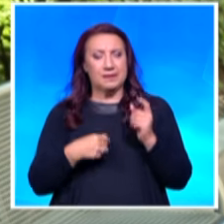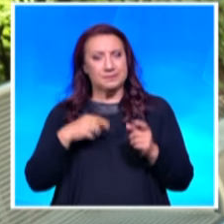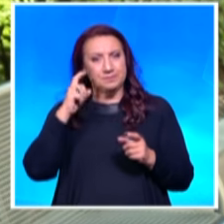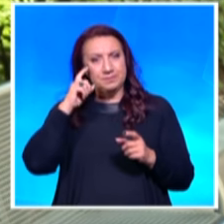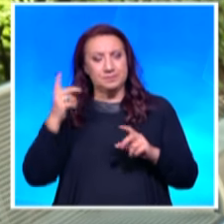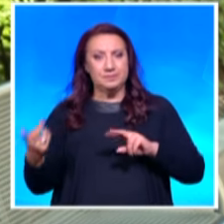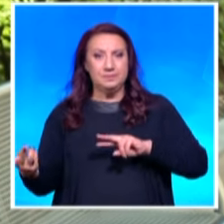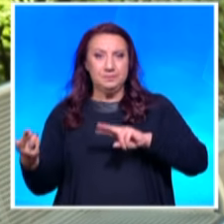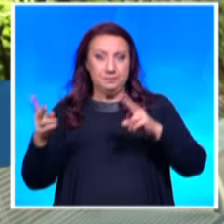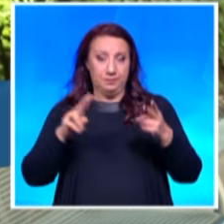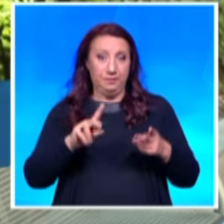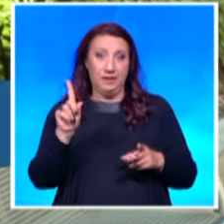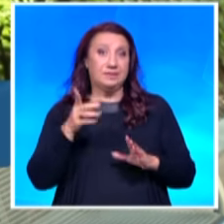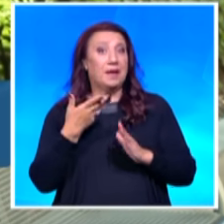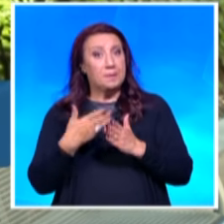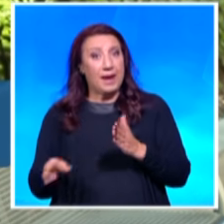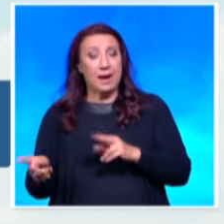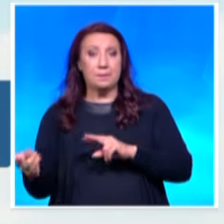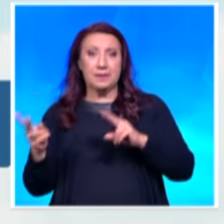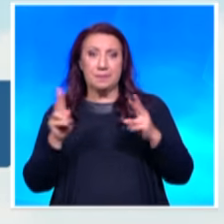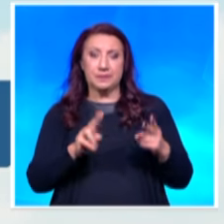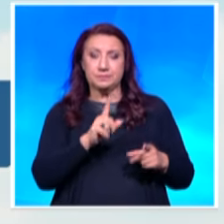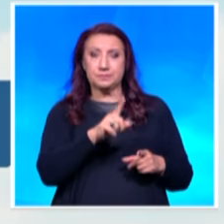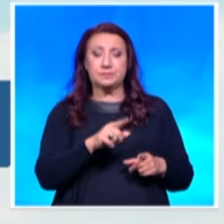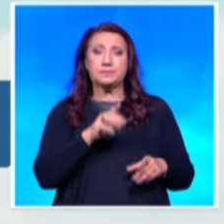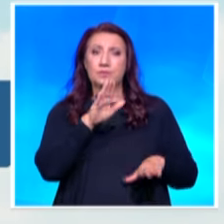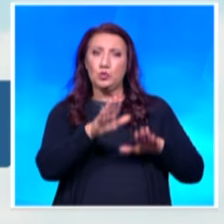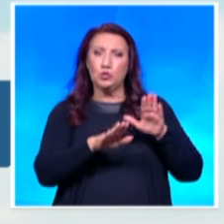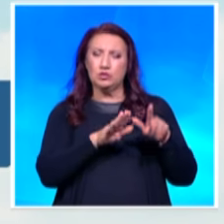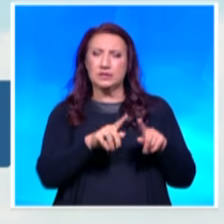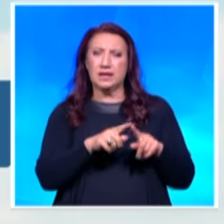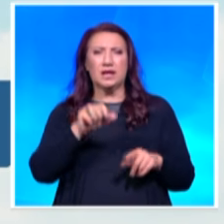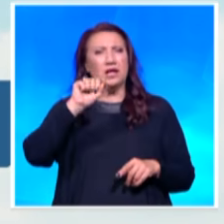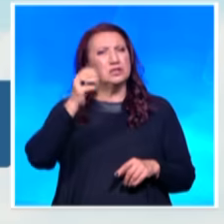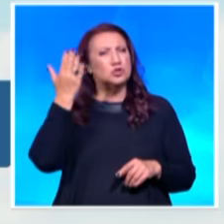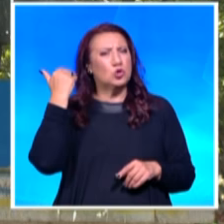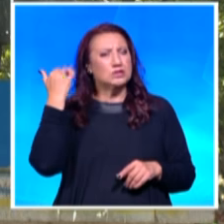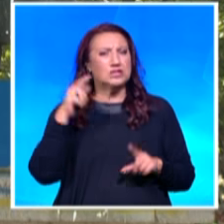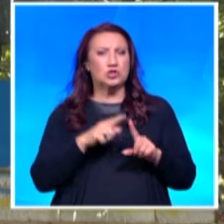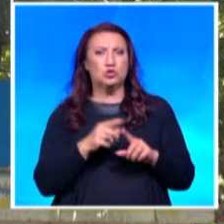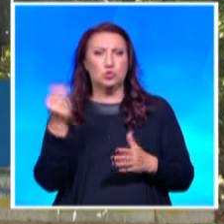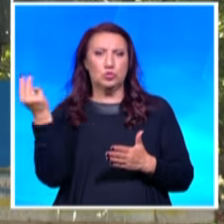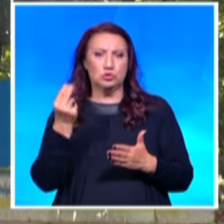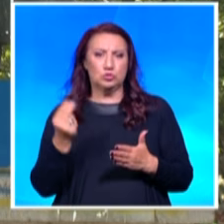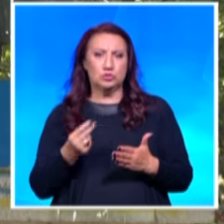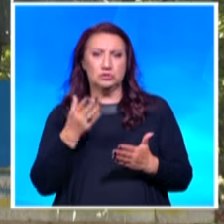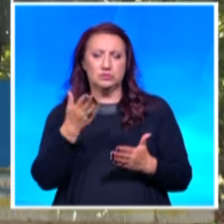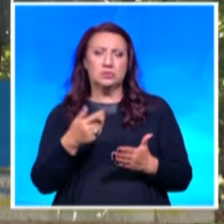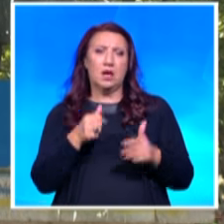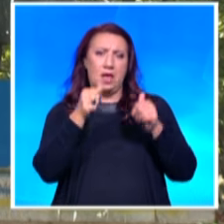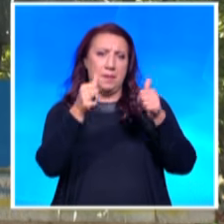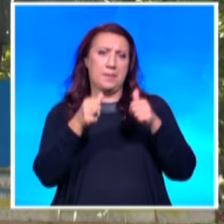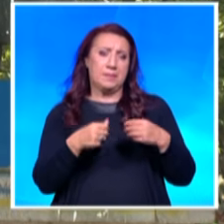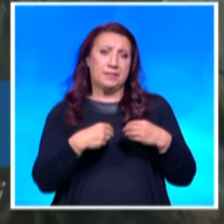не казваме премахване, в Музея на социалистическото изкуство. Идеологическите така, настроения, които този паметник навява, повода по